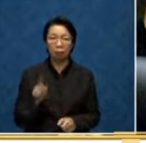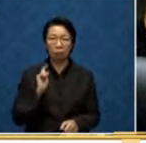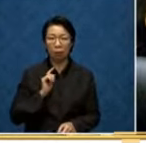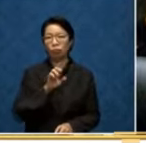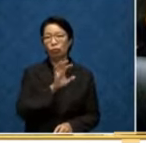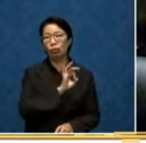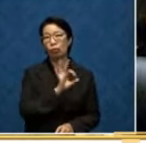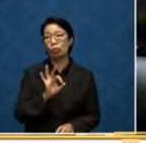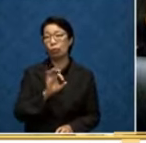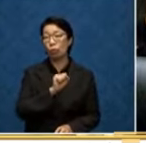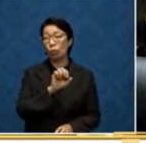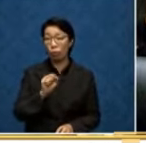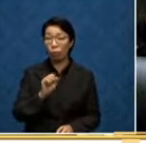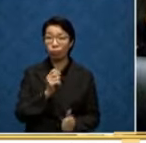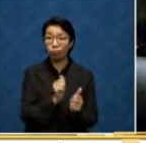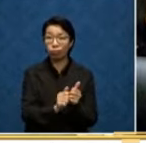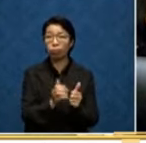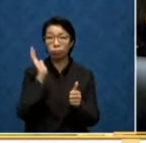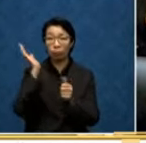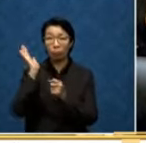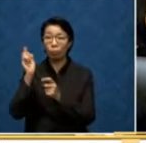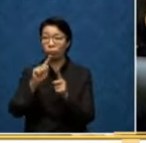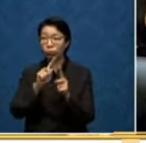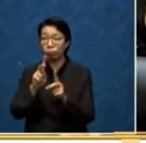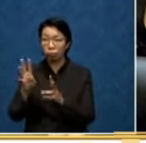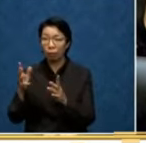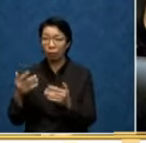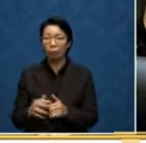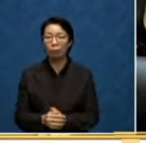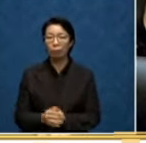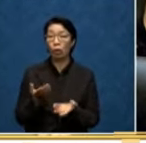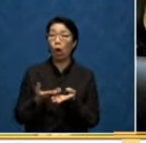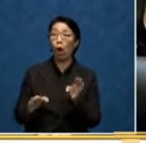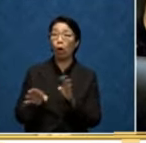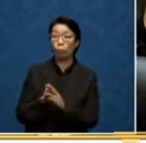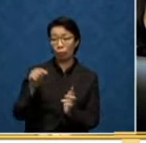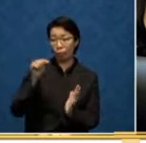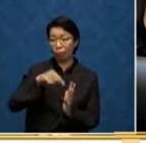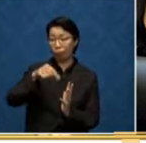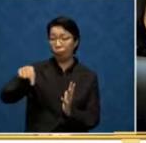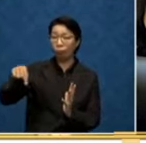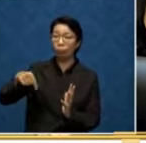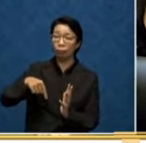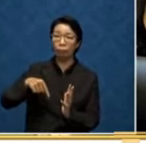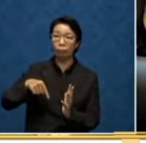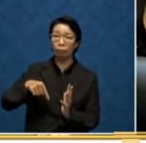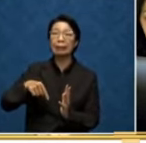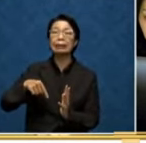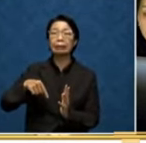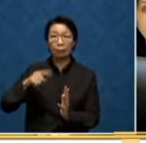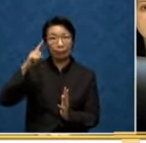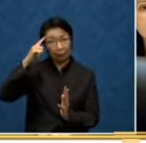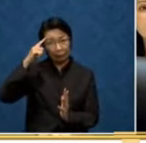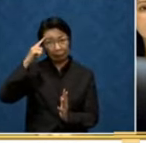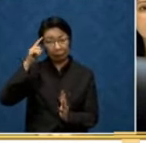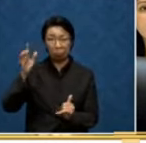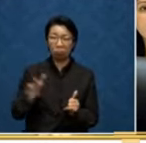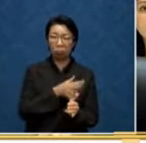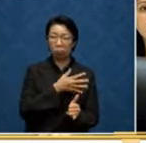ราไม่ทราบว่าความรุนแรงนั้นคนใกล้ตัวจะสามารถสร้างความรุนแรงได้อย่างคาดไม่